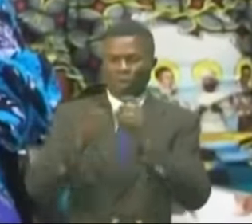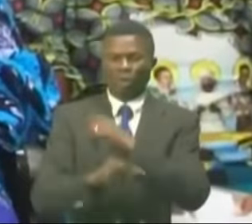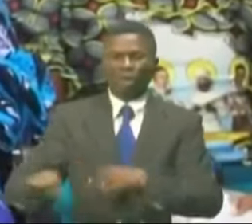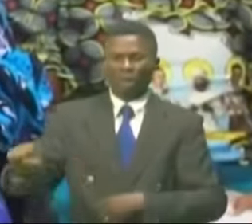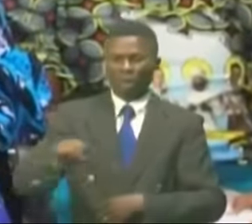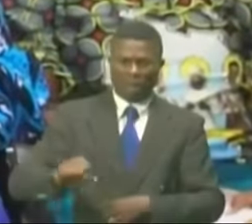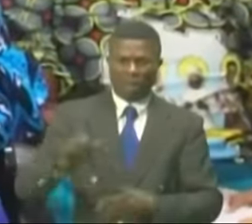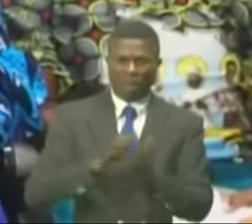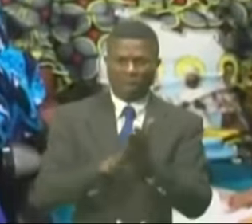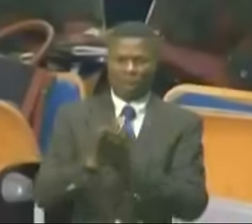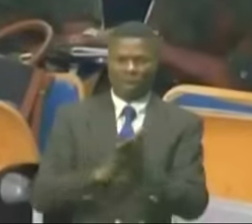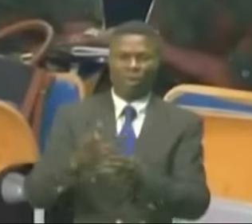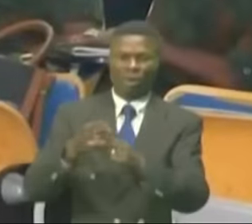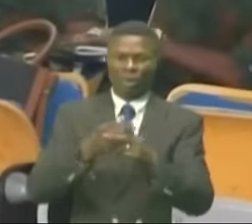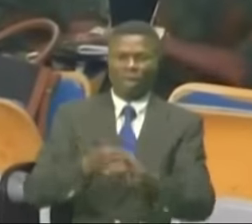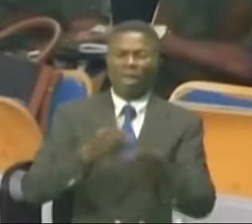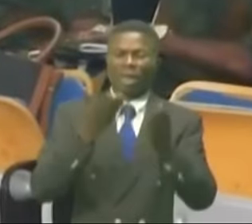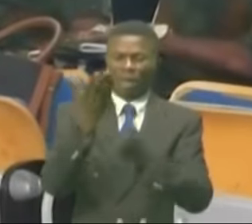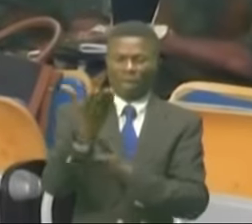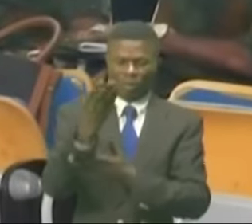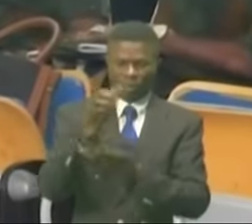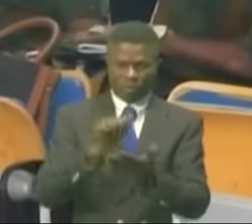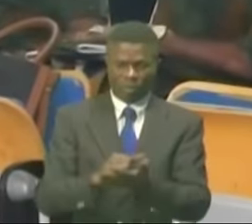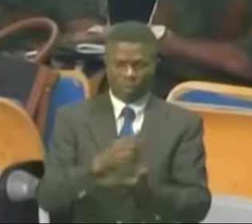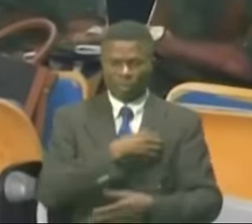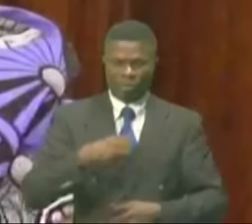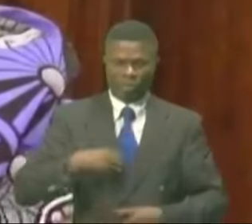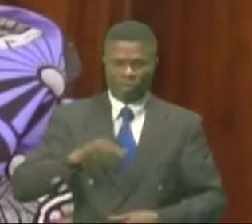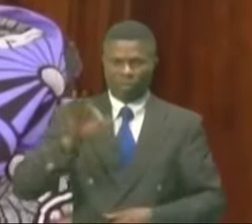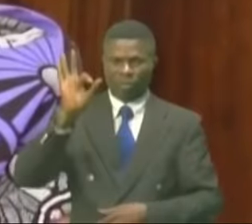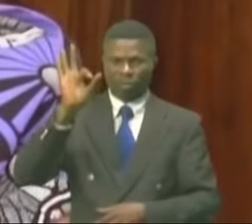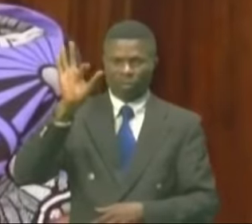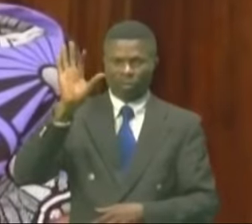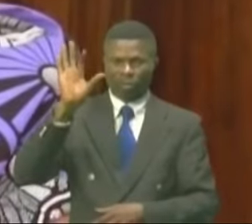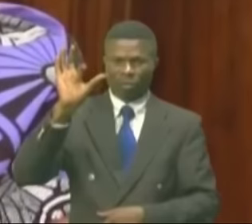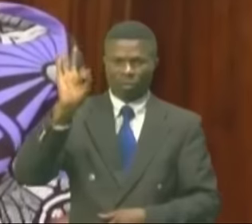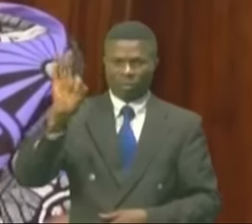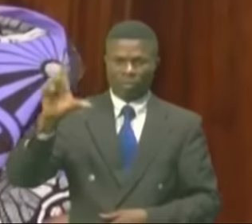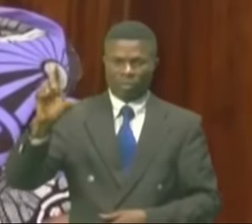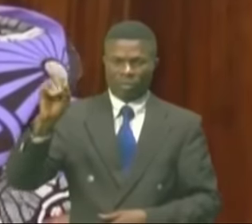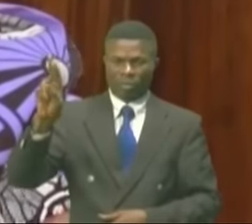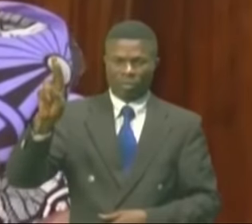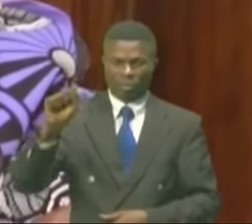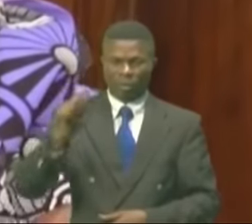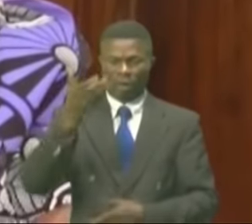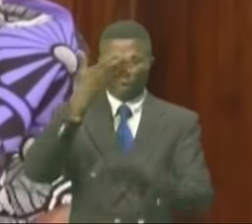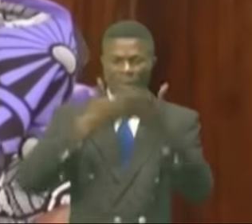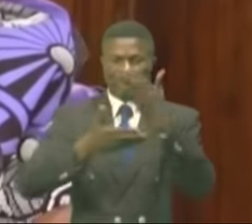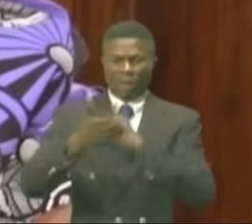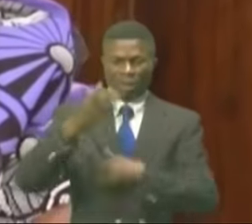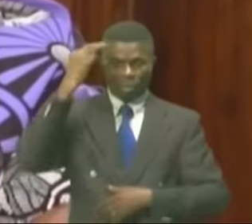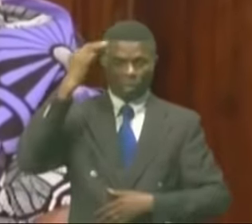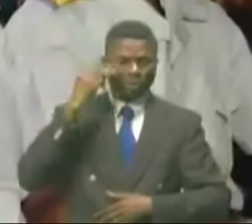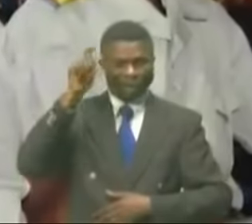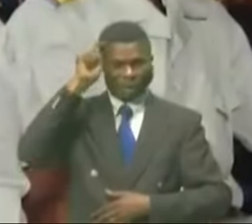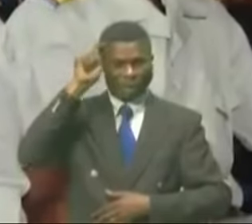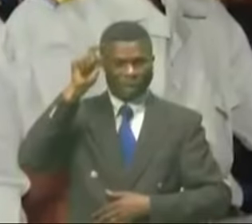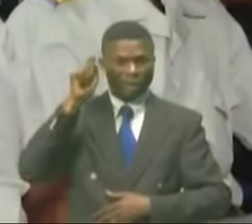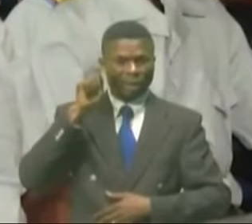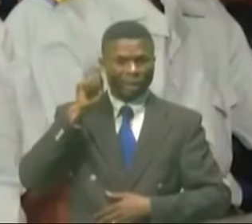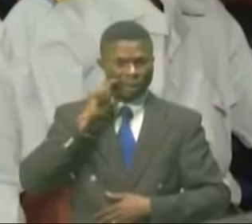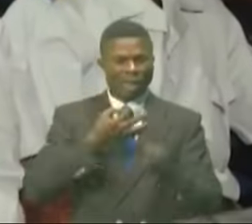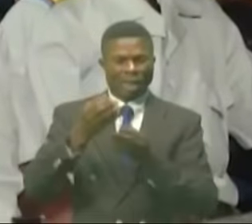secteur de la sécurité plaidoyer. Madame Florence Boloko, représentante de la ministre sortante du genre, a